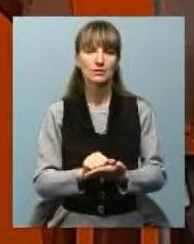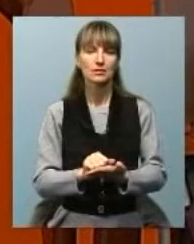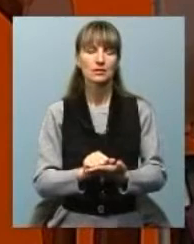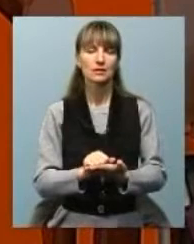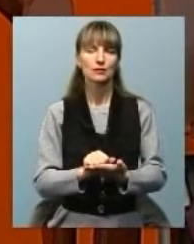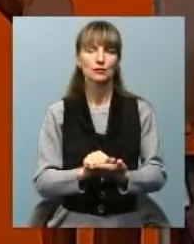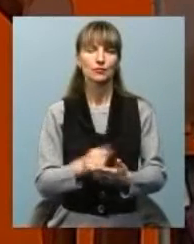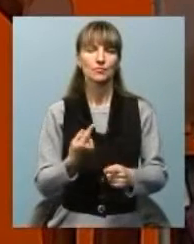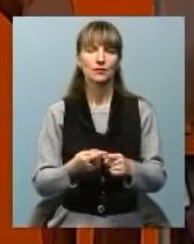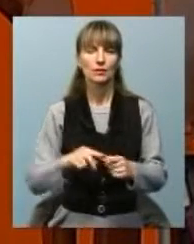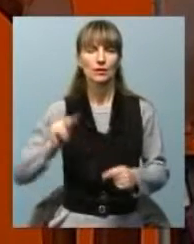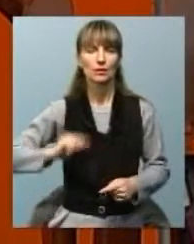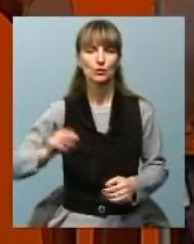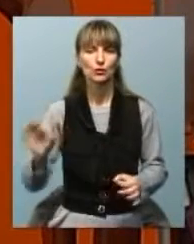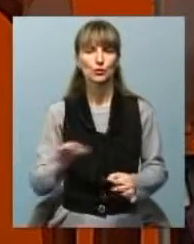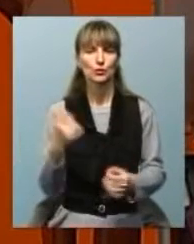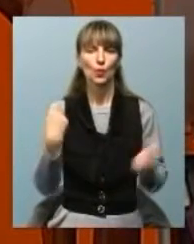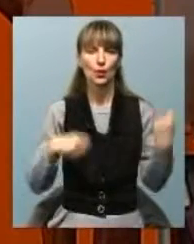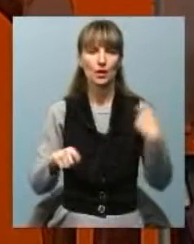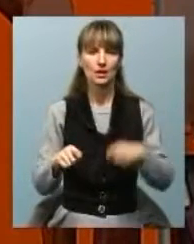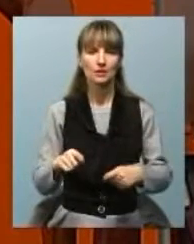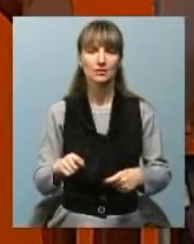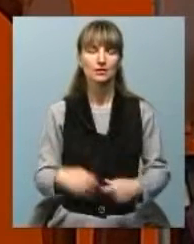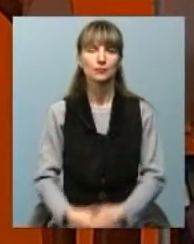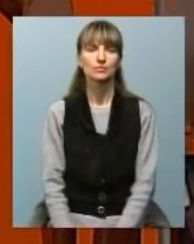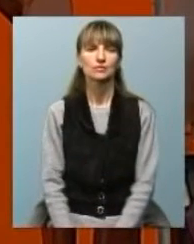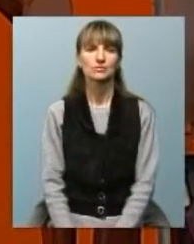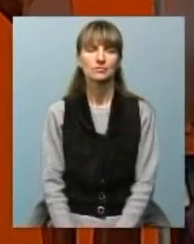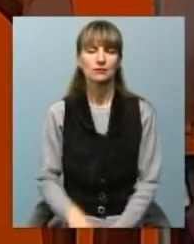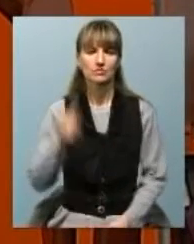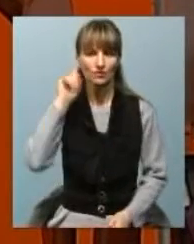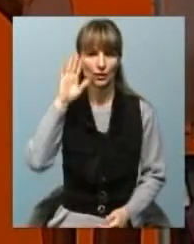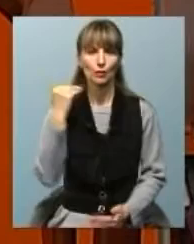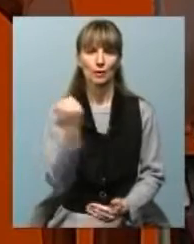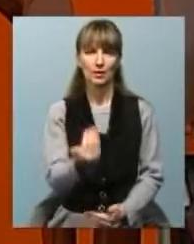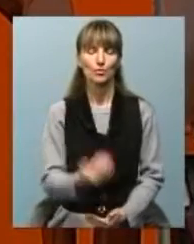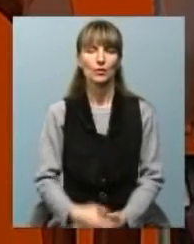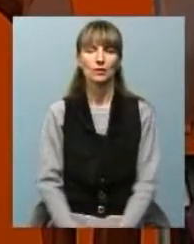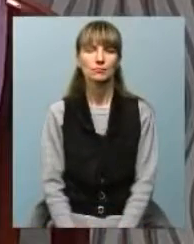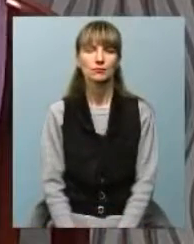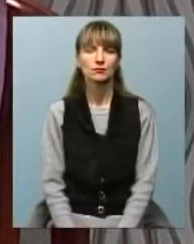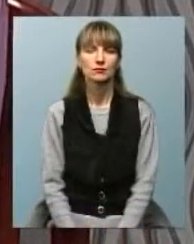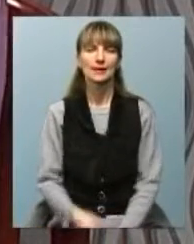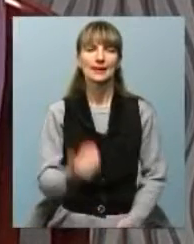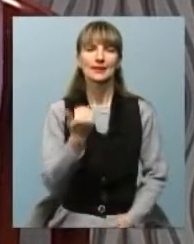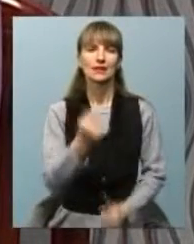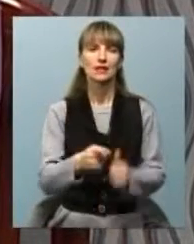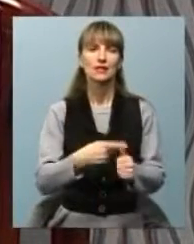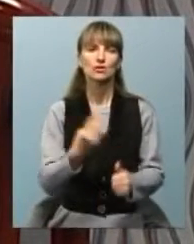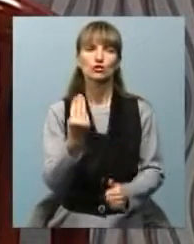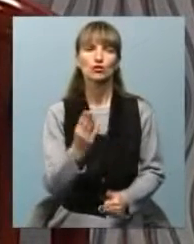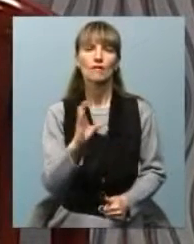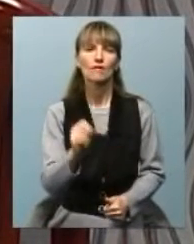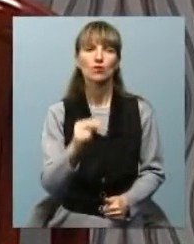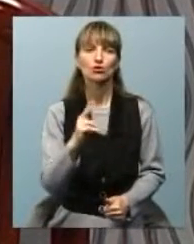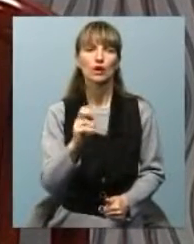власне, цією роботою, шиють одяг? Відомо тобі? Їх називають швачками. Це